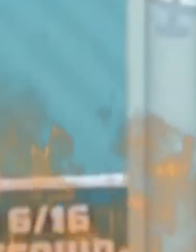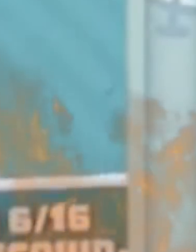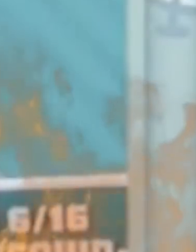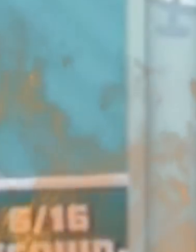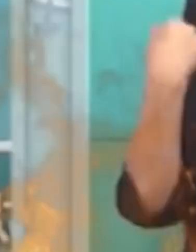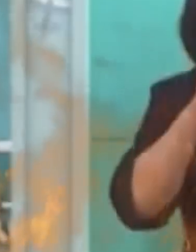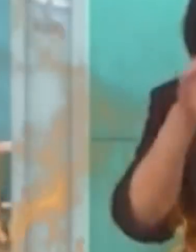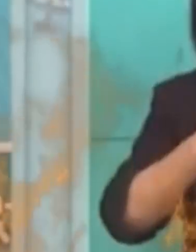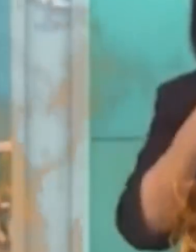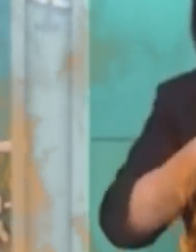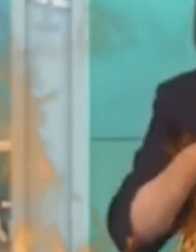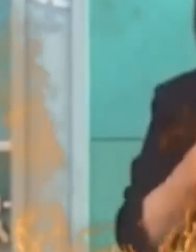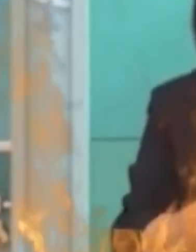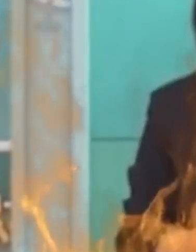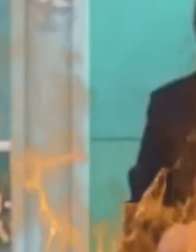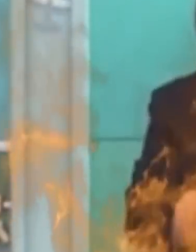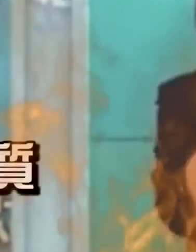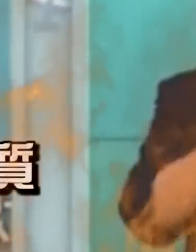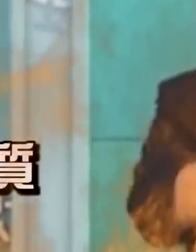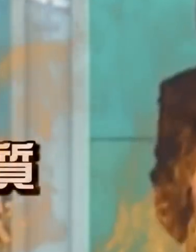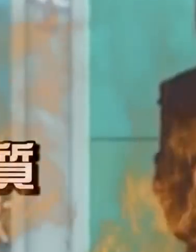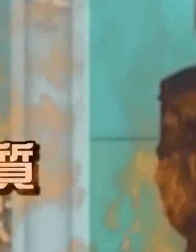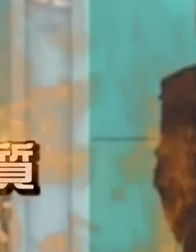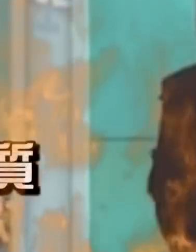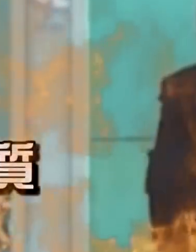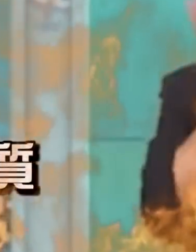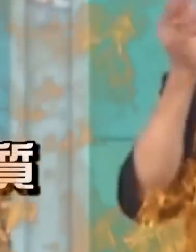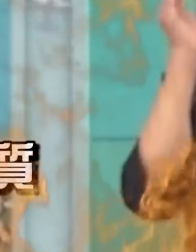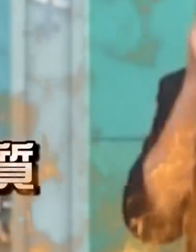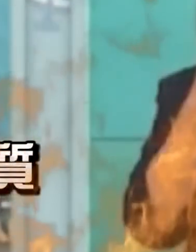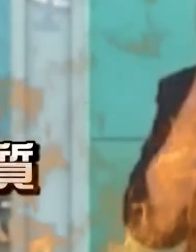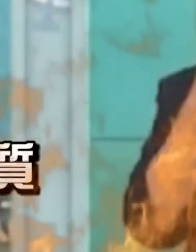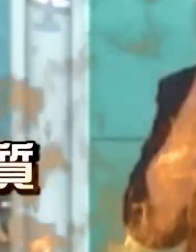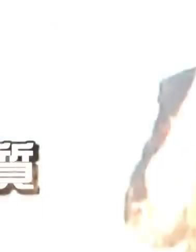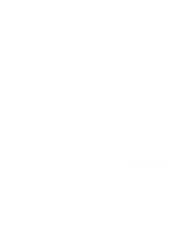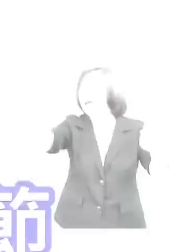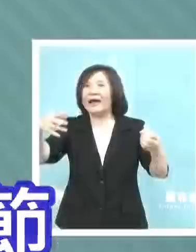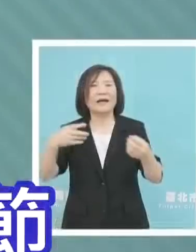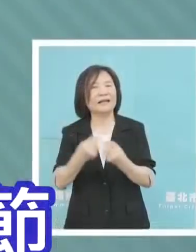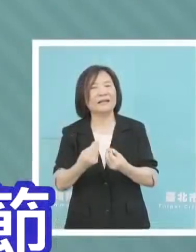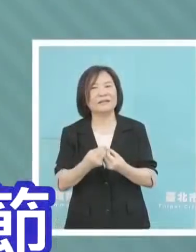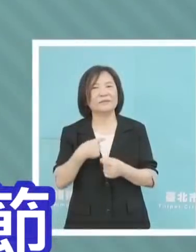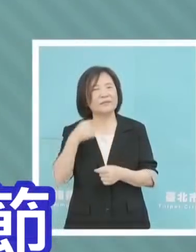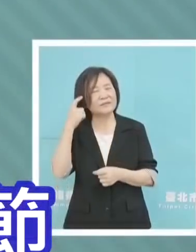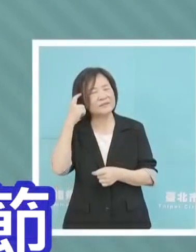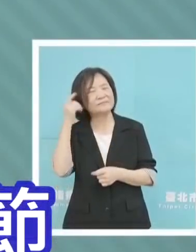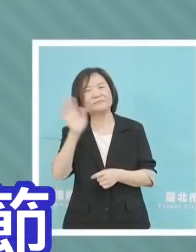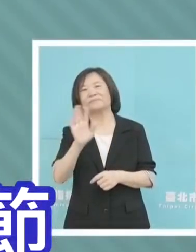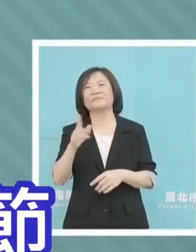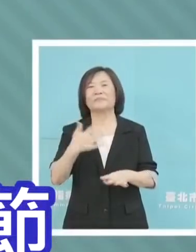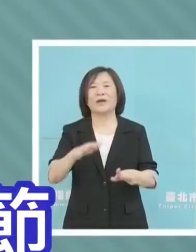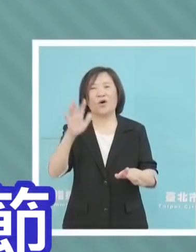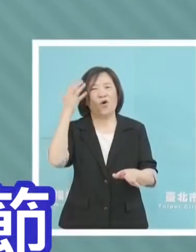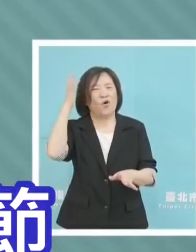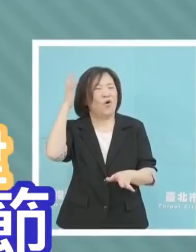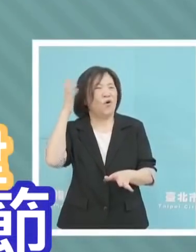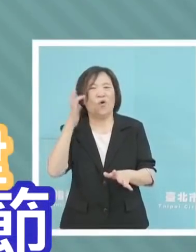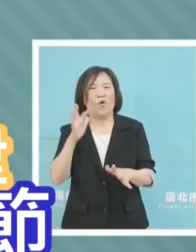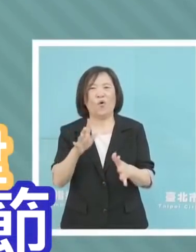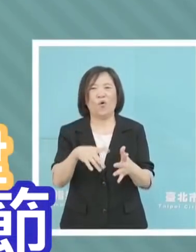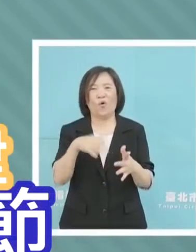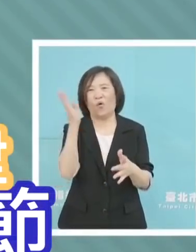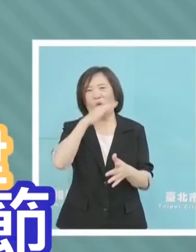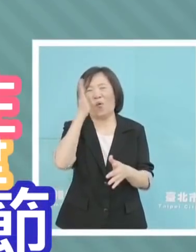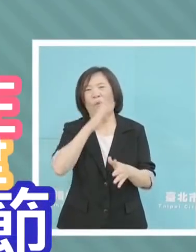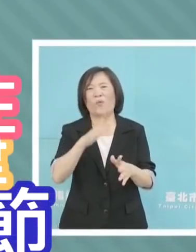嘴哈，其实他们太低估了整个台北市民的素 质。不要用那个让繁文缛节哈，那个